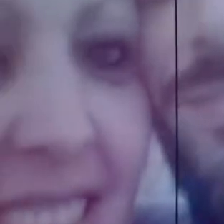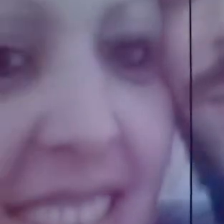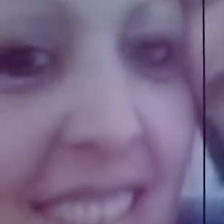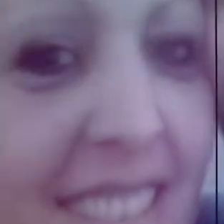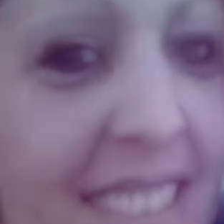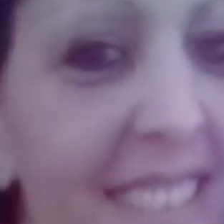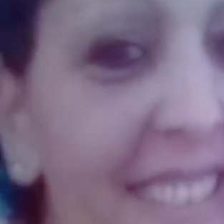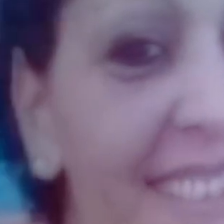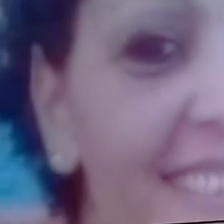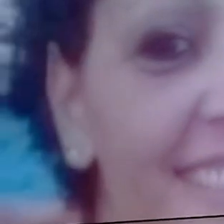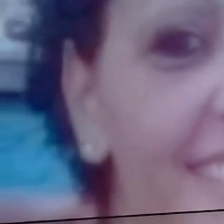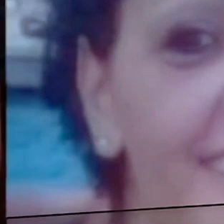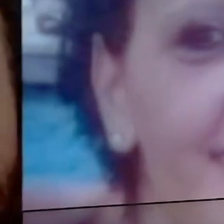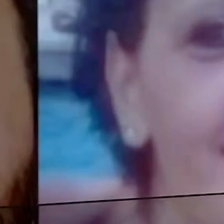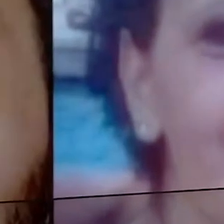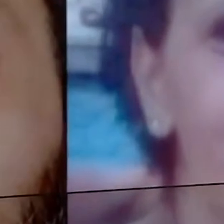Κοιτάξτε τώρα,